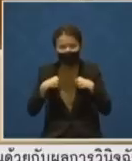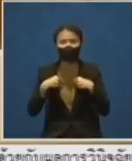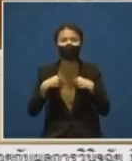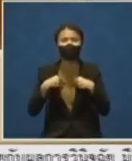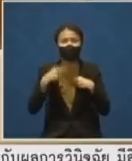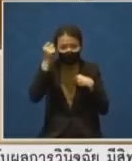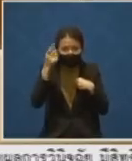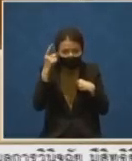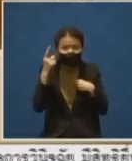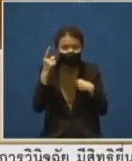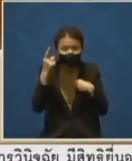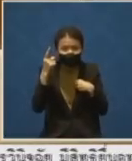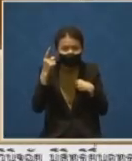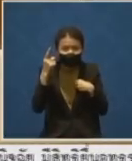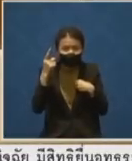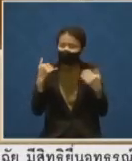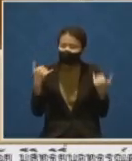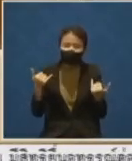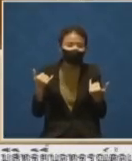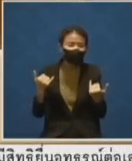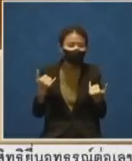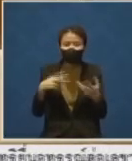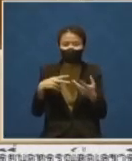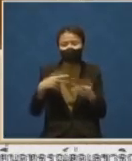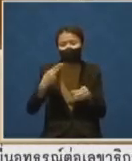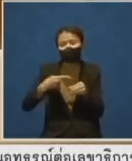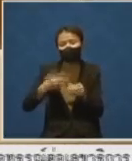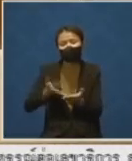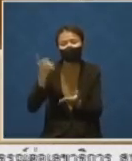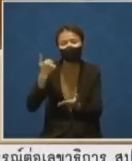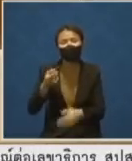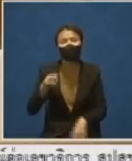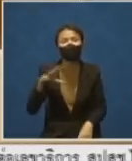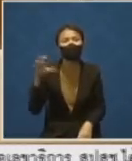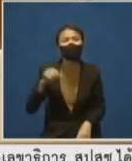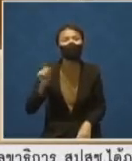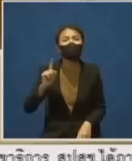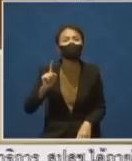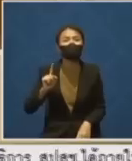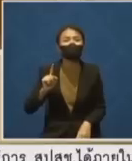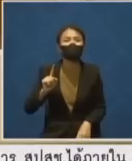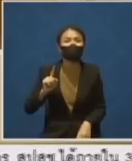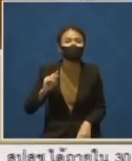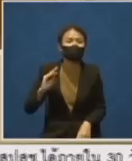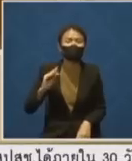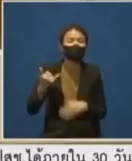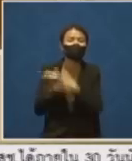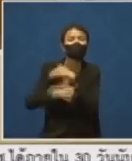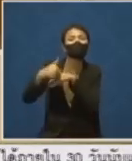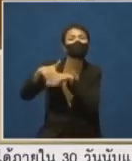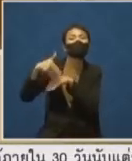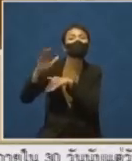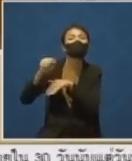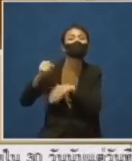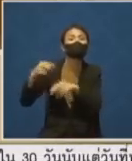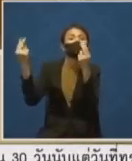านเป็นเหยื่ออันโอชะอยู่แล้วแต่พอท่านตอบว่าไอ้โรงกลั่นเมื่อตอนโควิดความต้องการมันน้อยลงเขาขาดทุนก็ปิดไปค